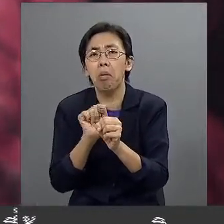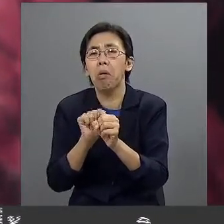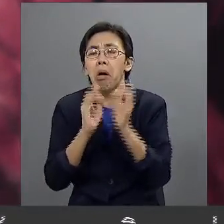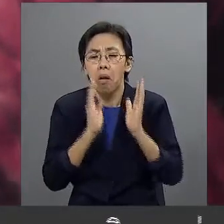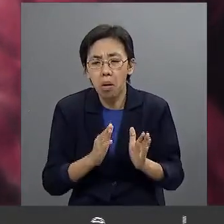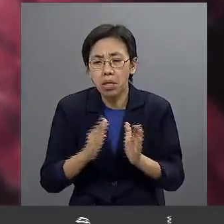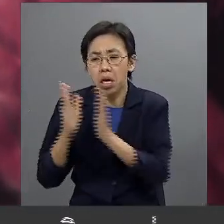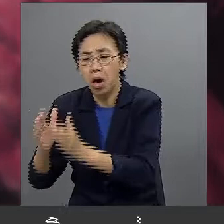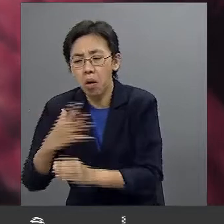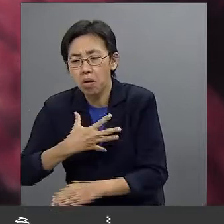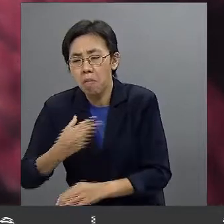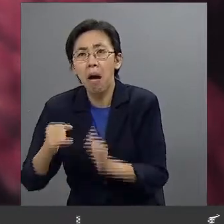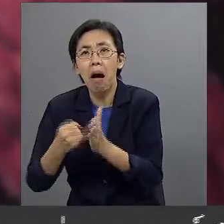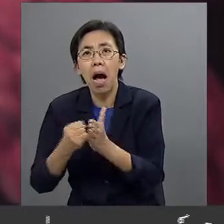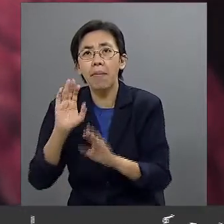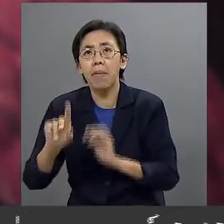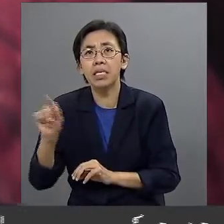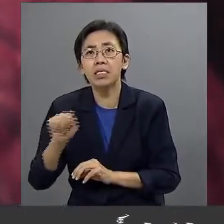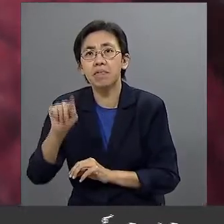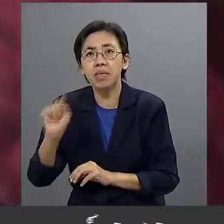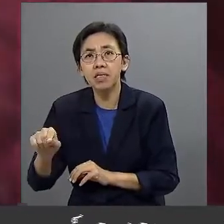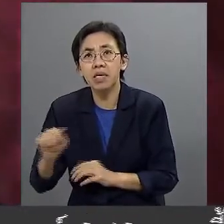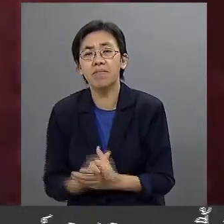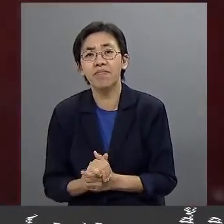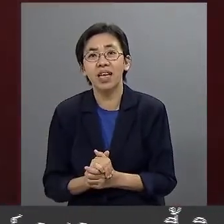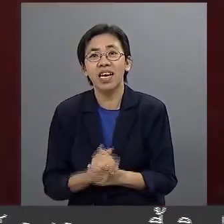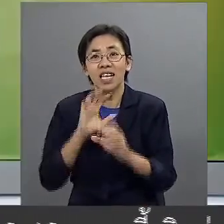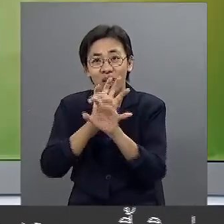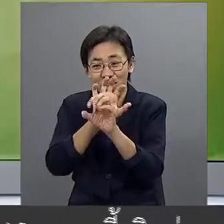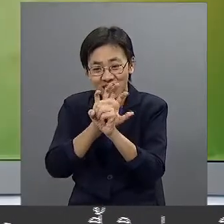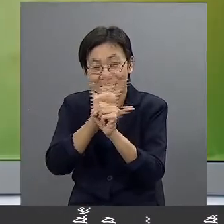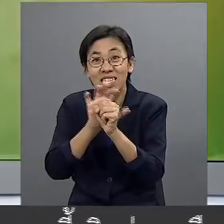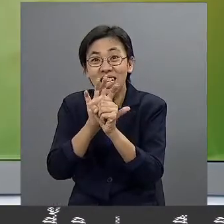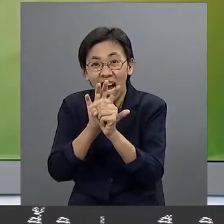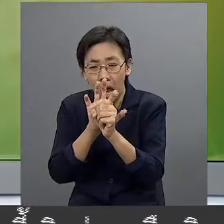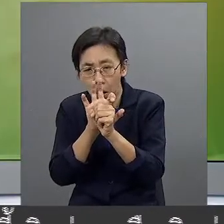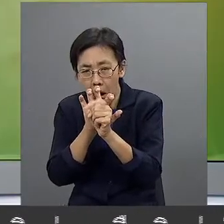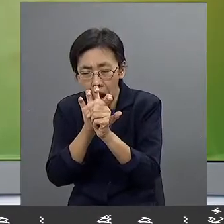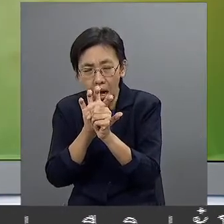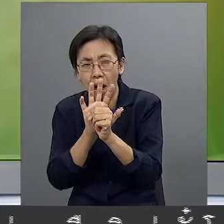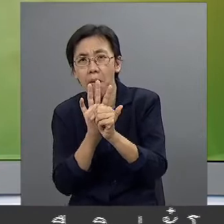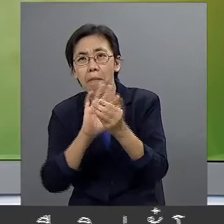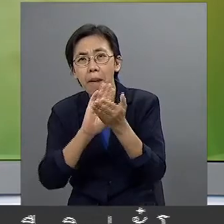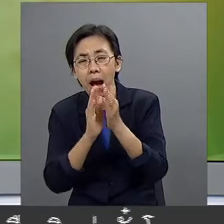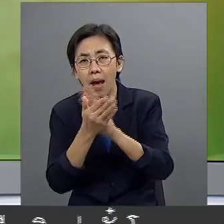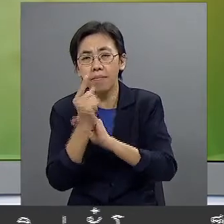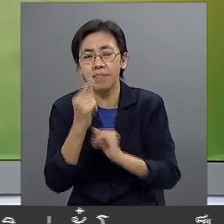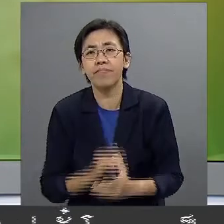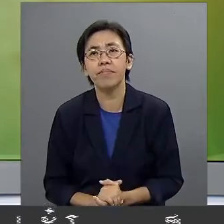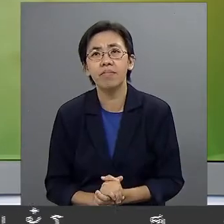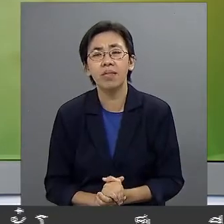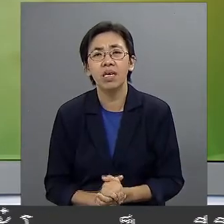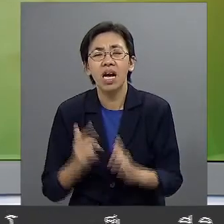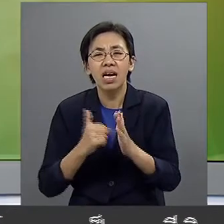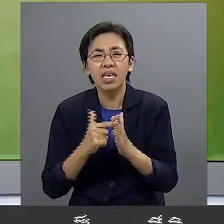ร้อยละ 20และอาจส่งผลต่อประสิทธิภาพของวัคซีนด้วยนะคะนอกจากนี้ค่ะการฉีดวัคซีนที่ล่าช้าก็ยิ่งทำ